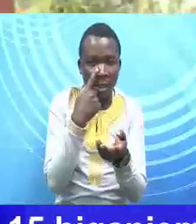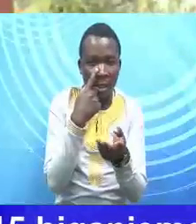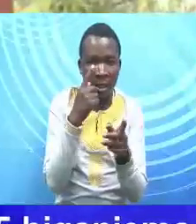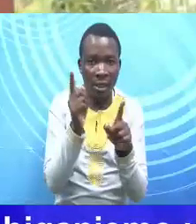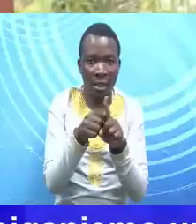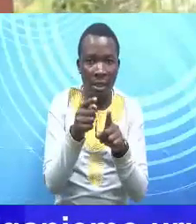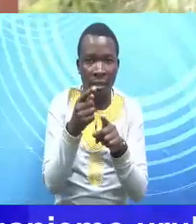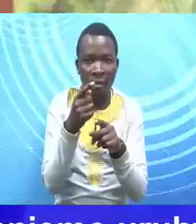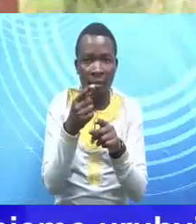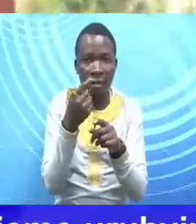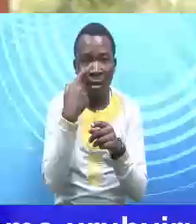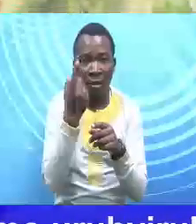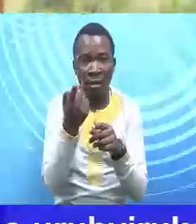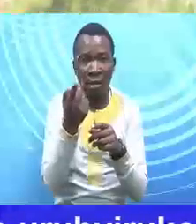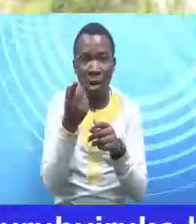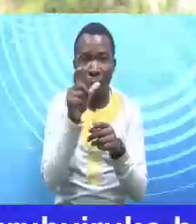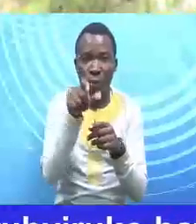ubashije gusoma arabibona,